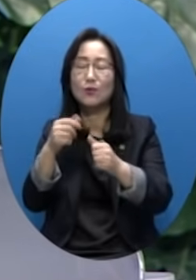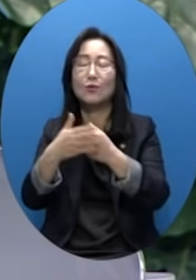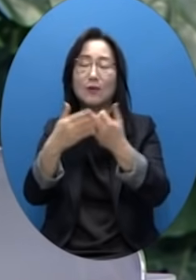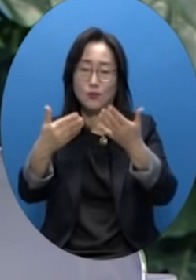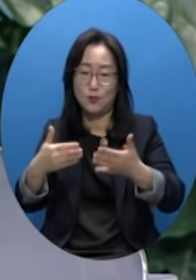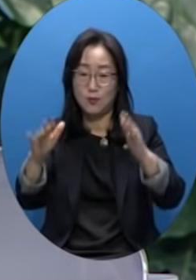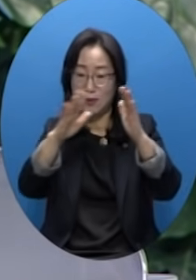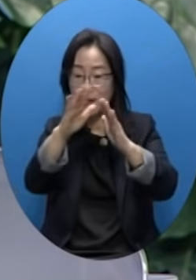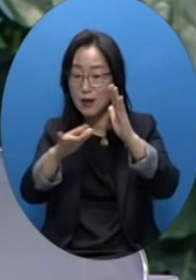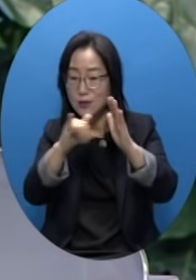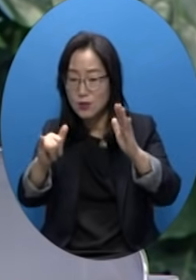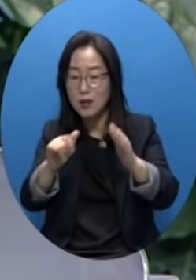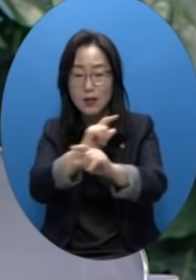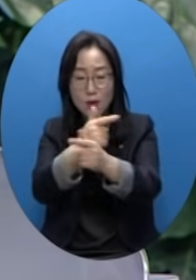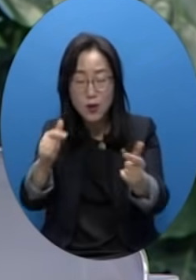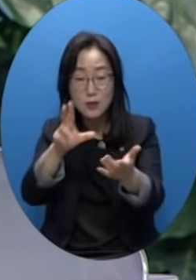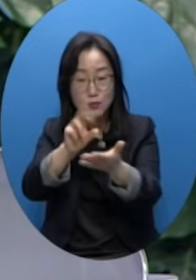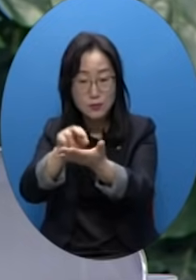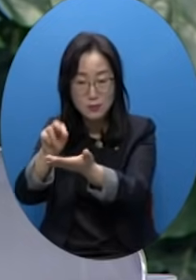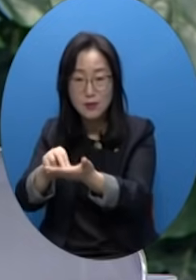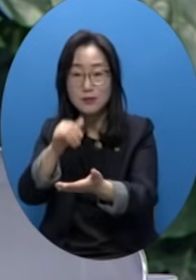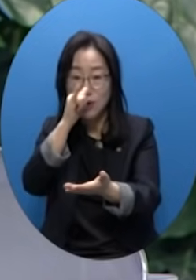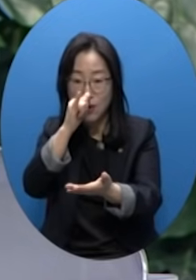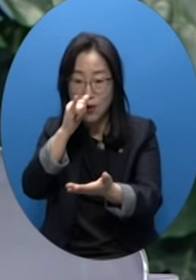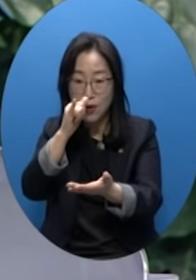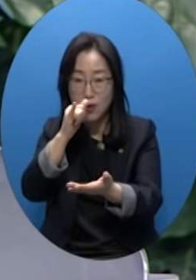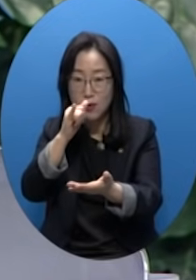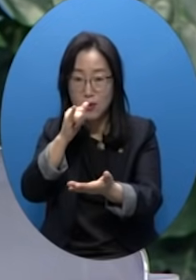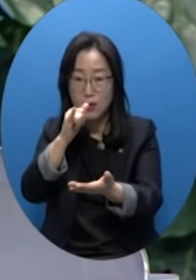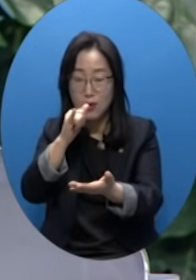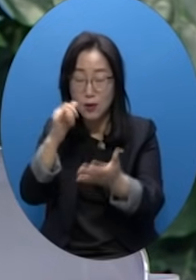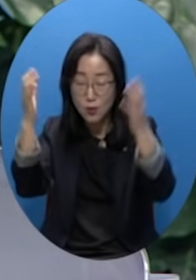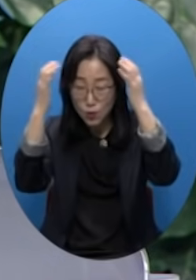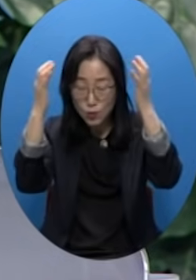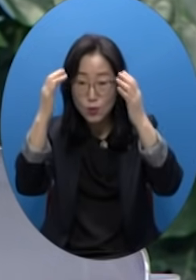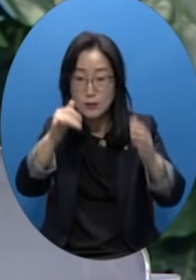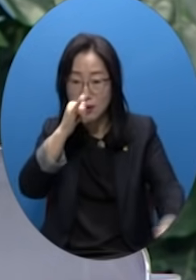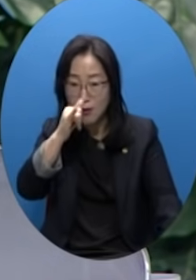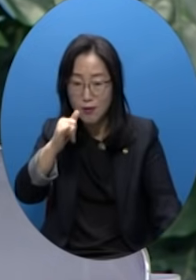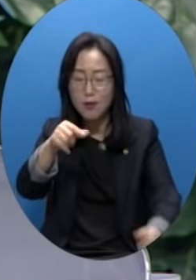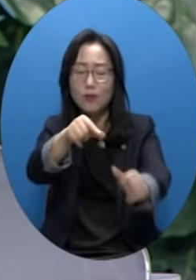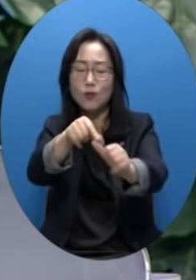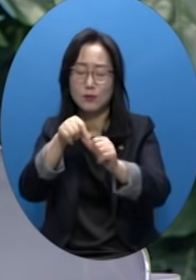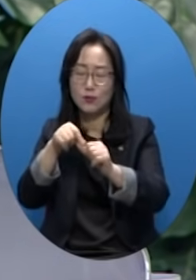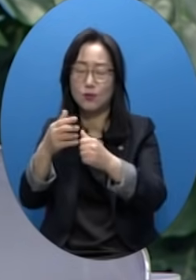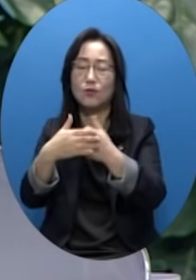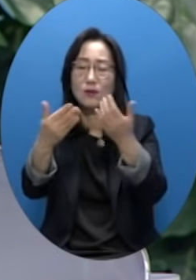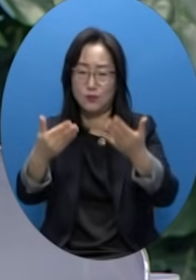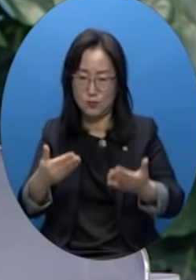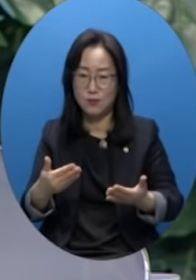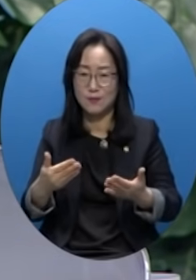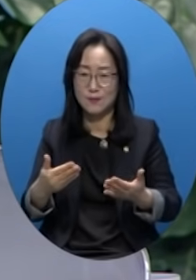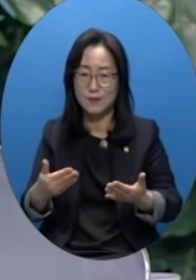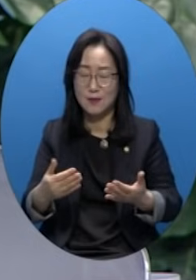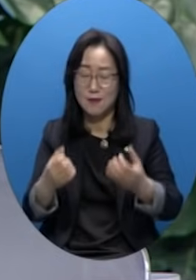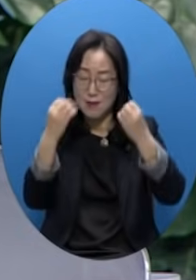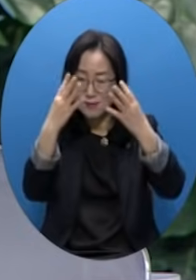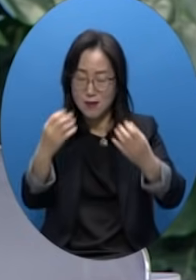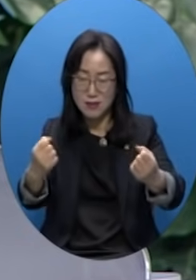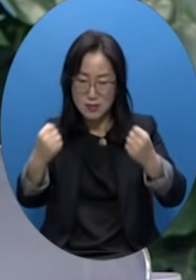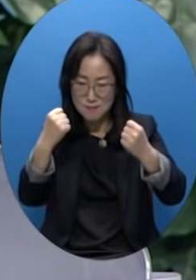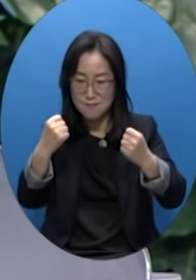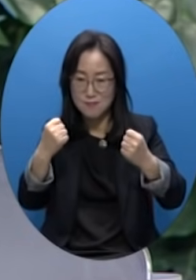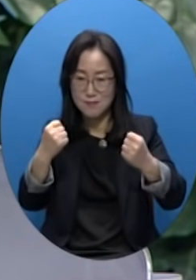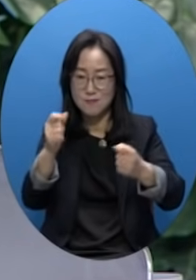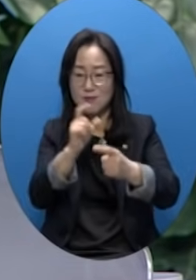가정의 여러가지 문제가 맞는 그 가운데서 코드가 내내 우리를 건져 주시고 우리에게 새 힘을 더